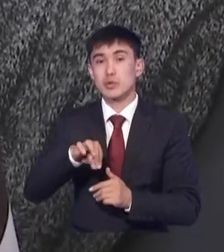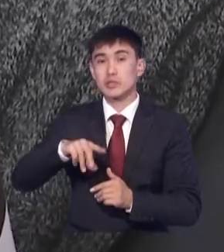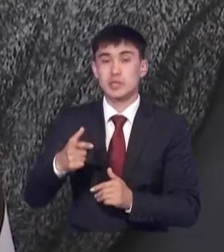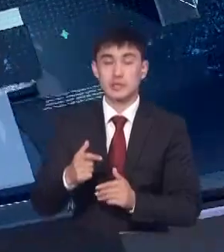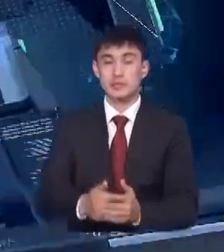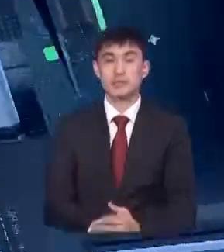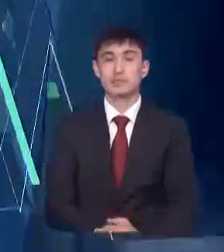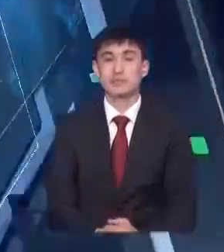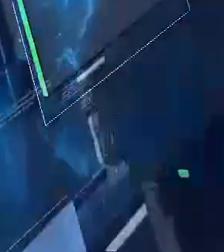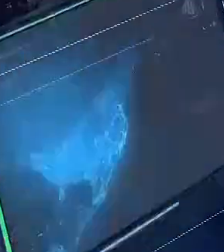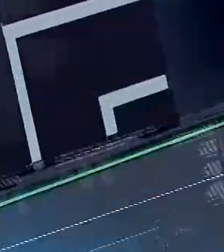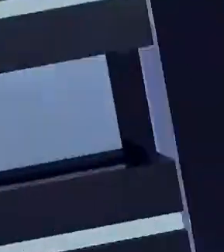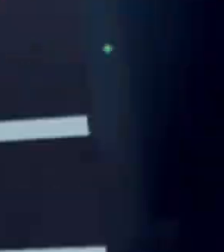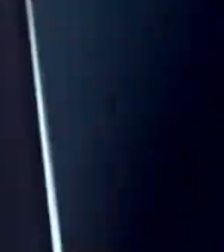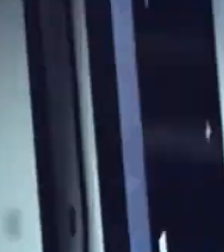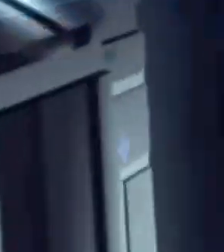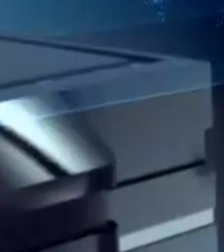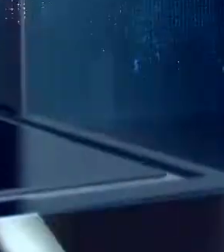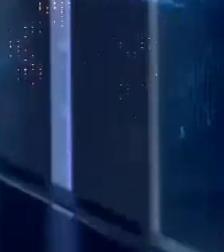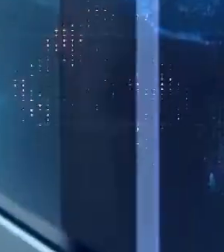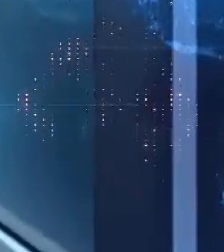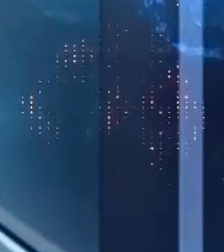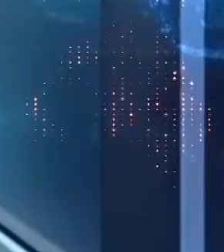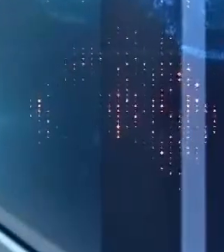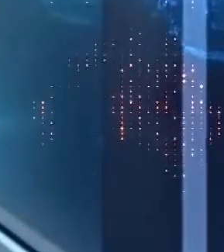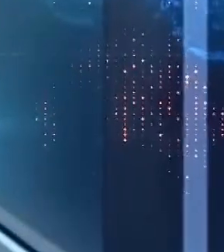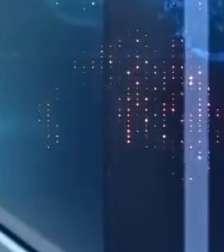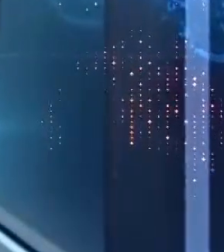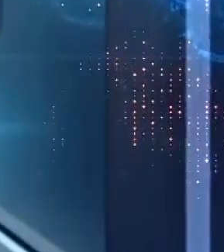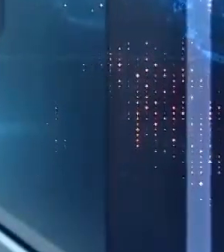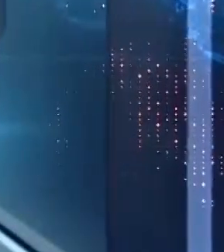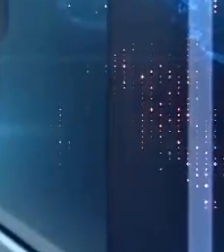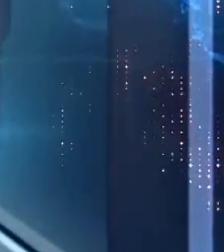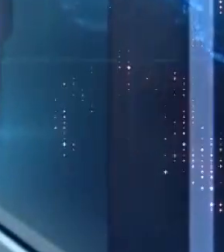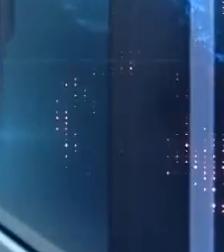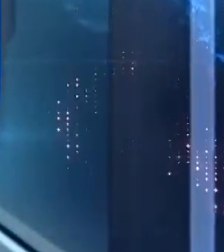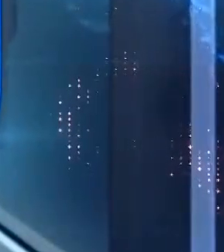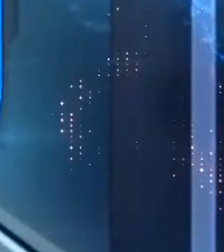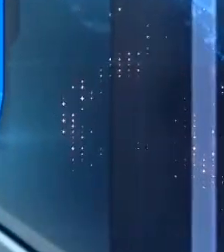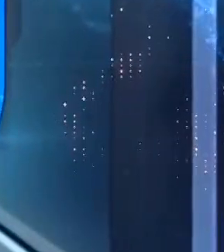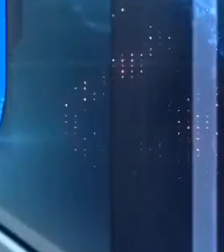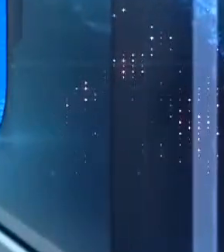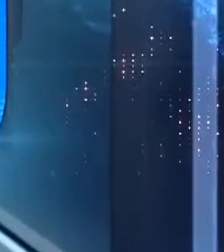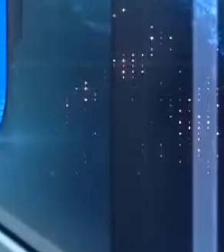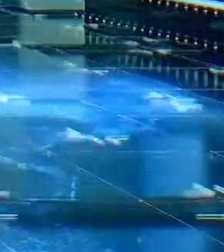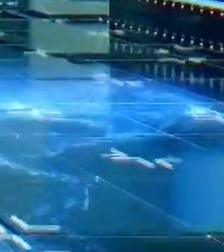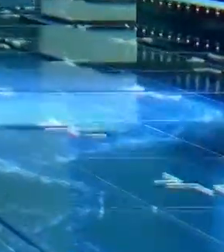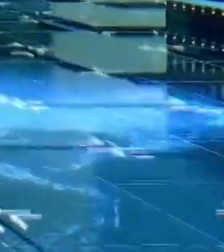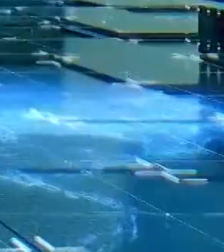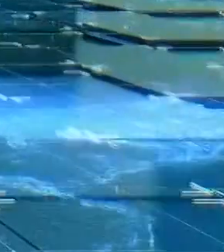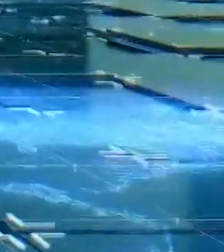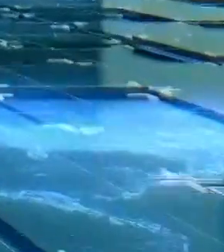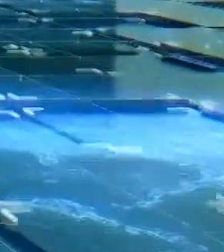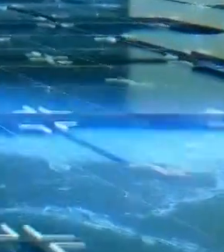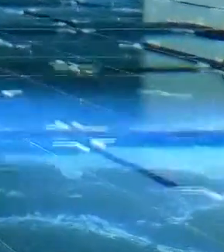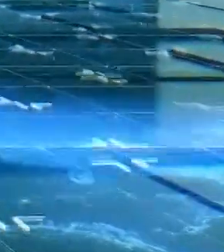тенге. Айгерим Купаева, Ельдана Серикбайкызы, Аблай Куттыкбай, телерадио компания ЖТСУ.